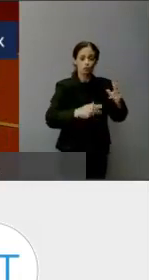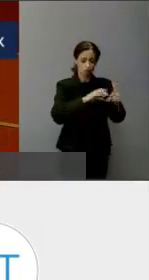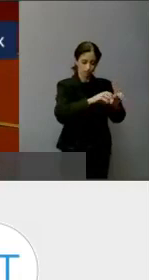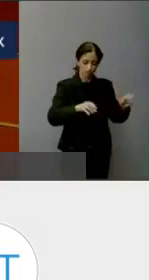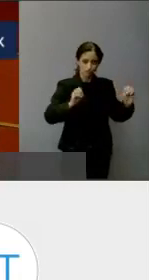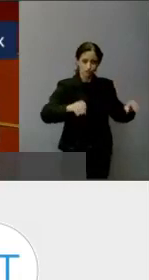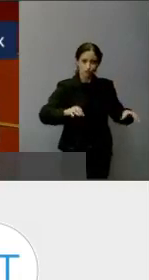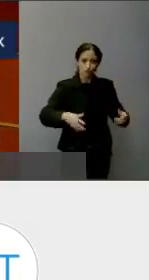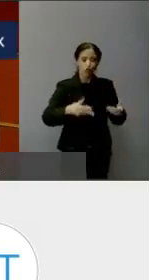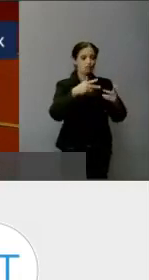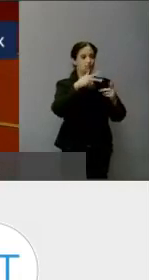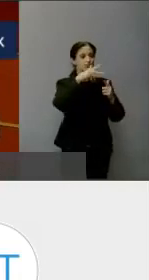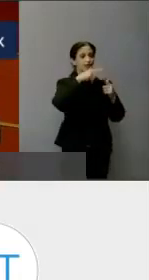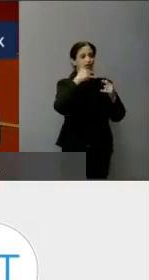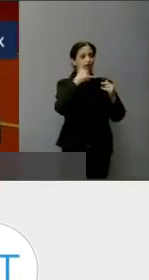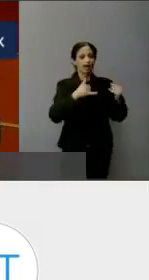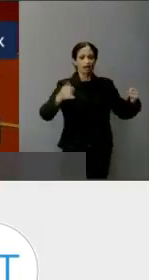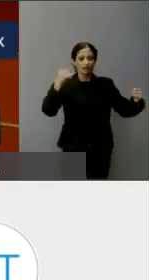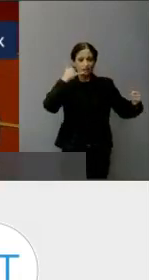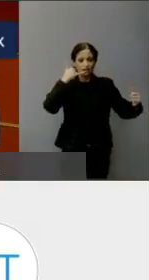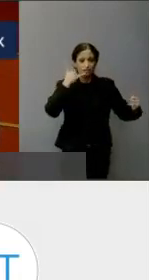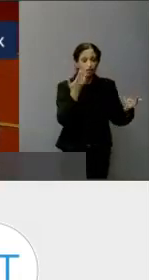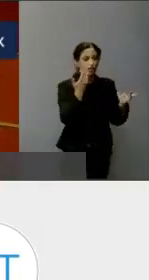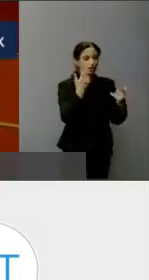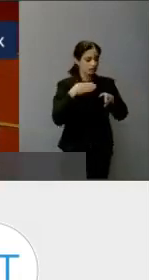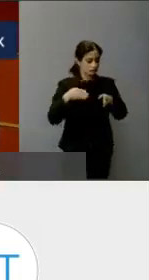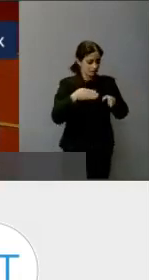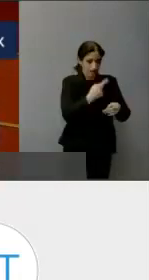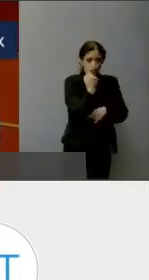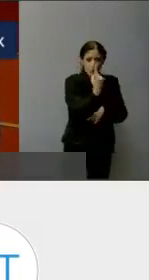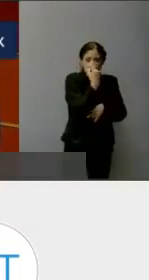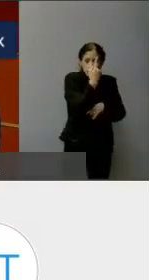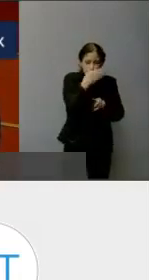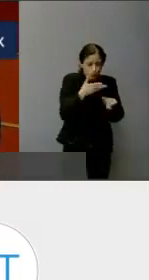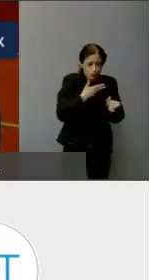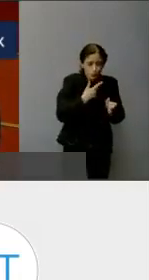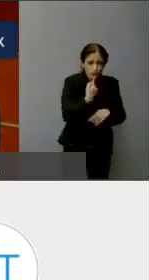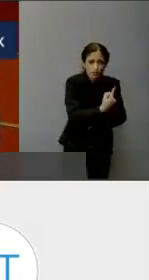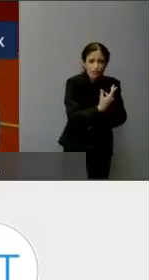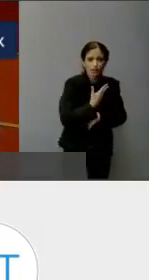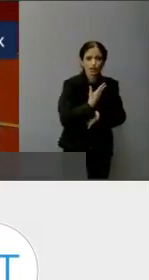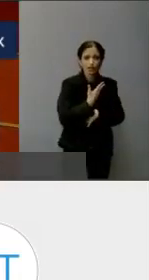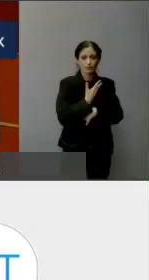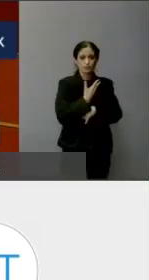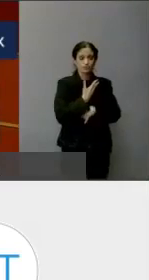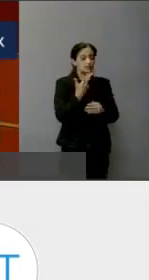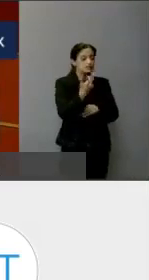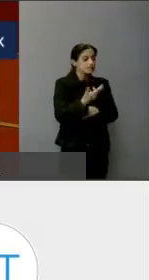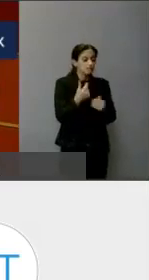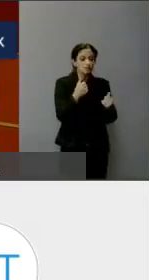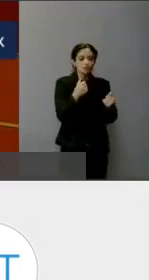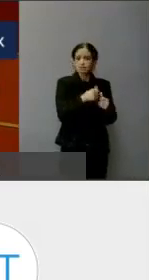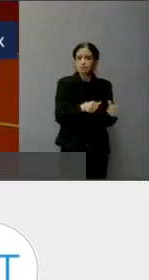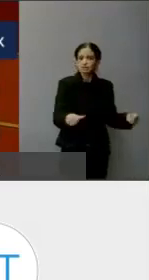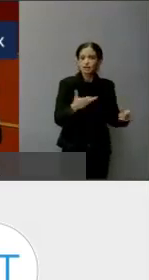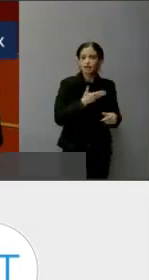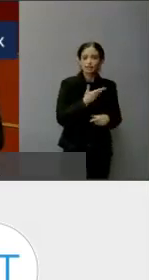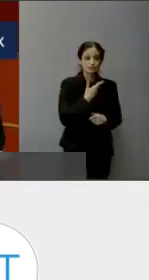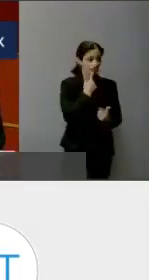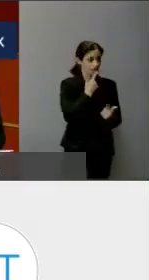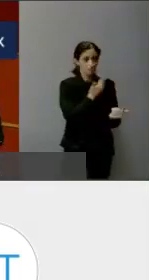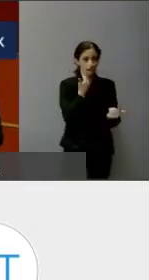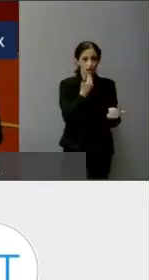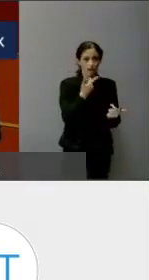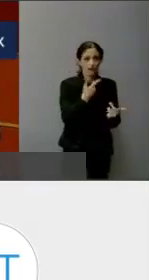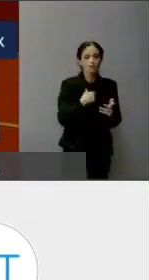il problema della mobilità cioè l'unica strada la maggior parte dei servizi essenziali alla vesima non ci sono ma questo non viene mente al proprietario